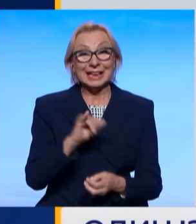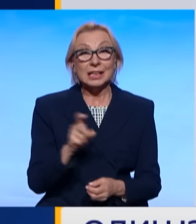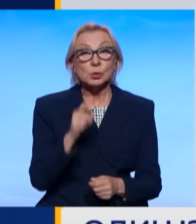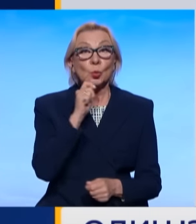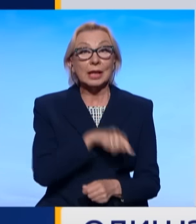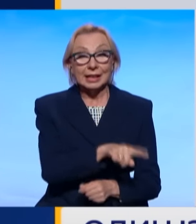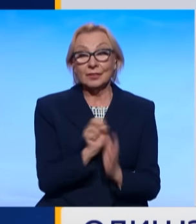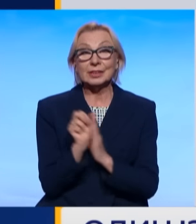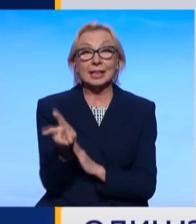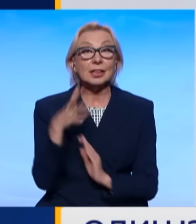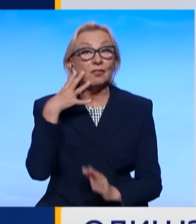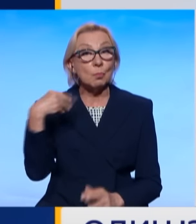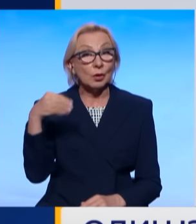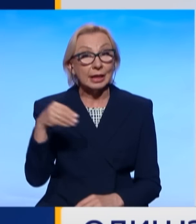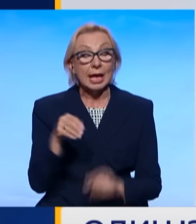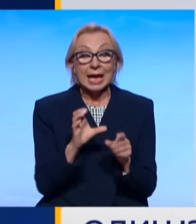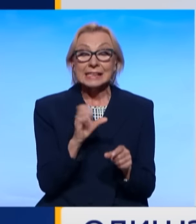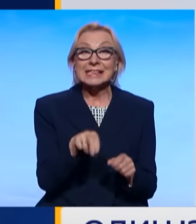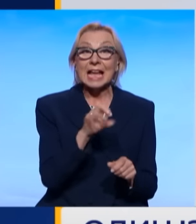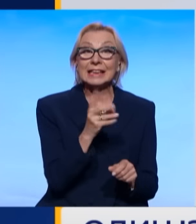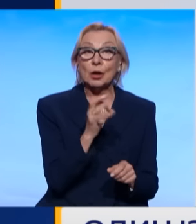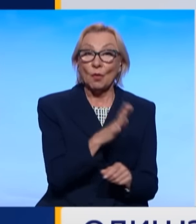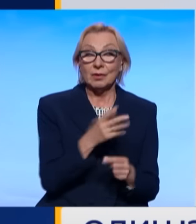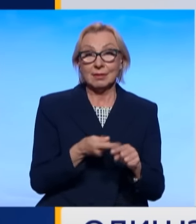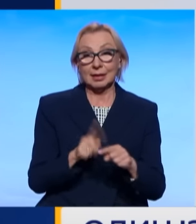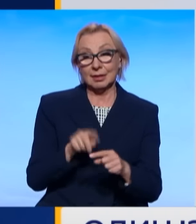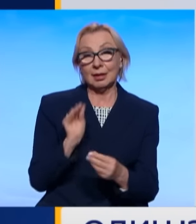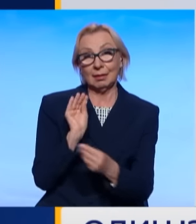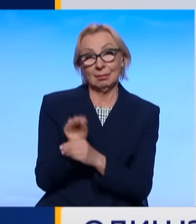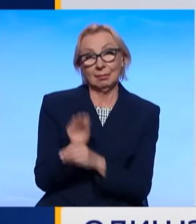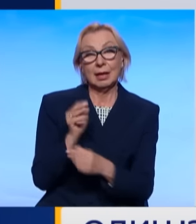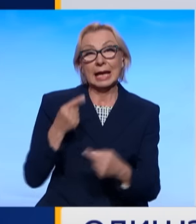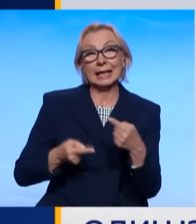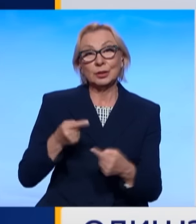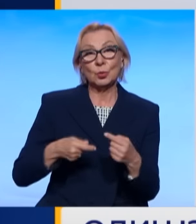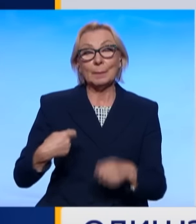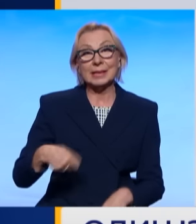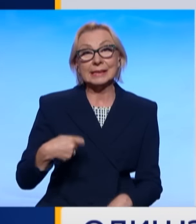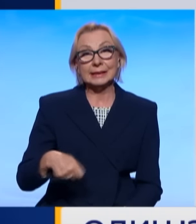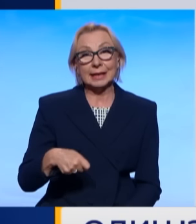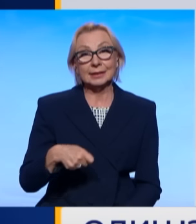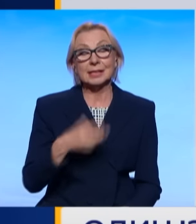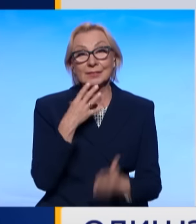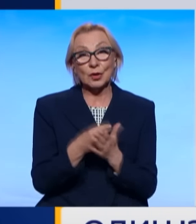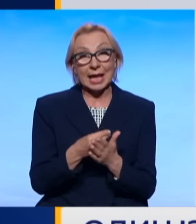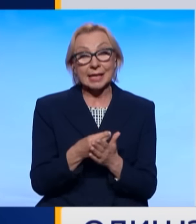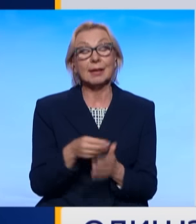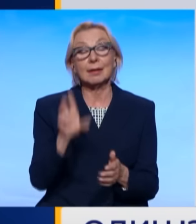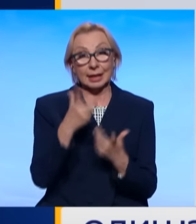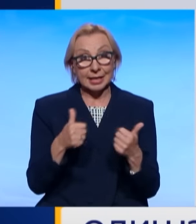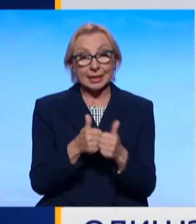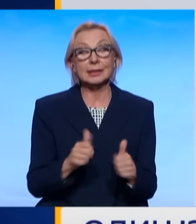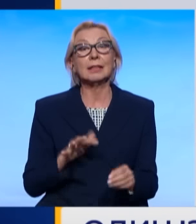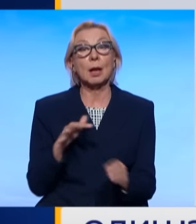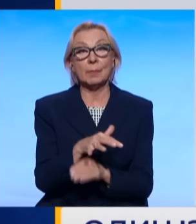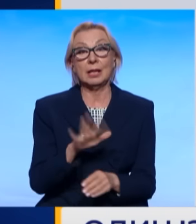нападники втекли у Молдову. На Садикова, який критикує президента своєї країни, напали у середмісті Києва, де